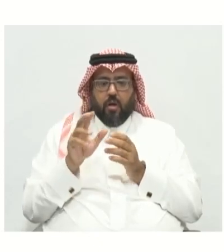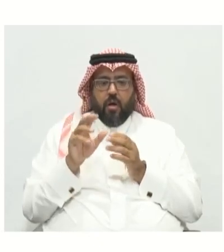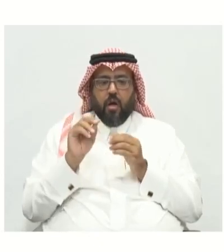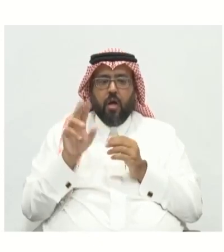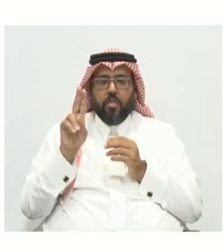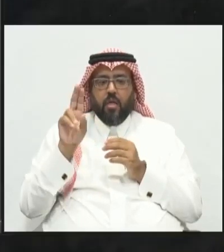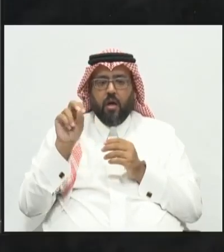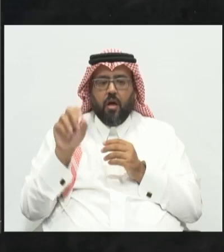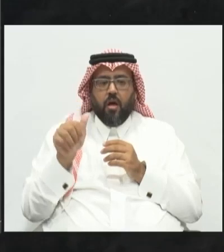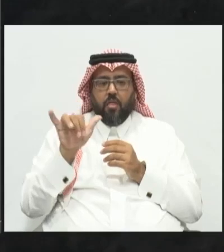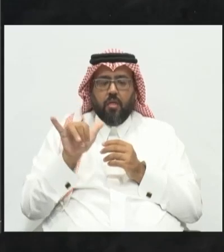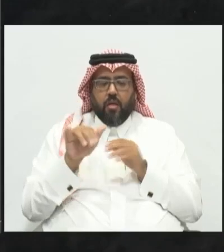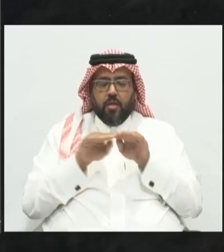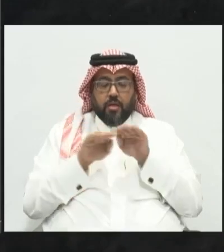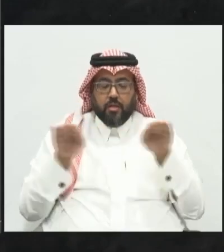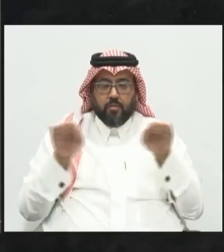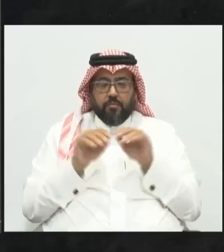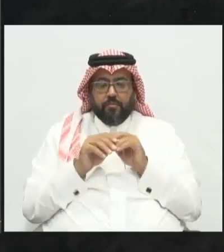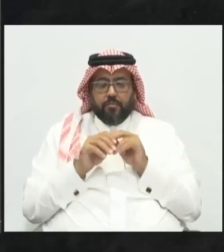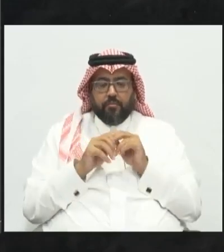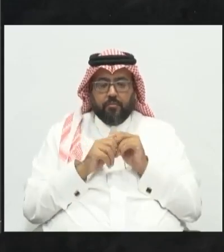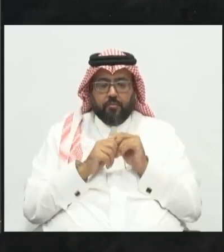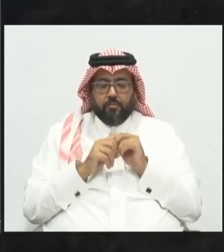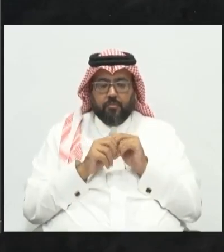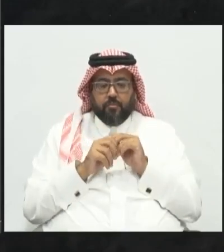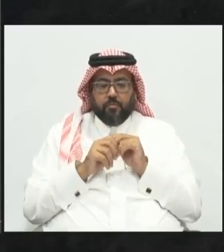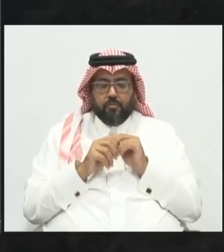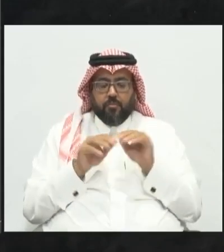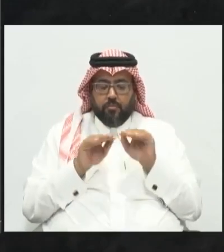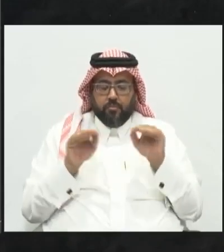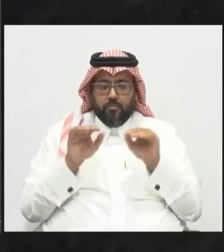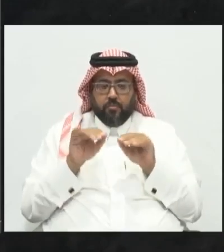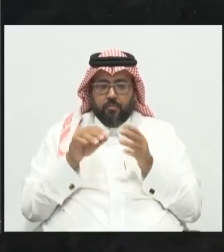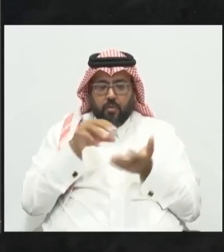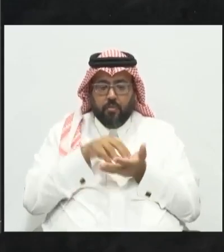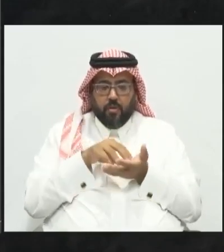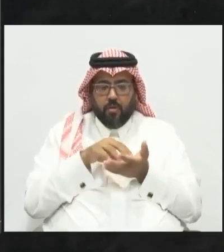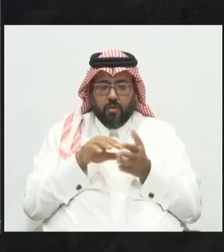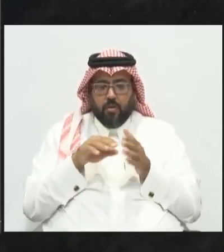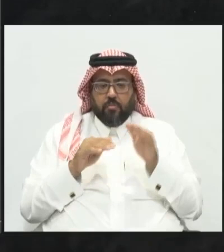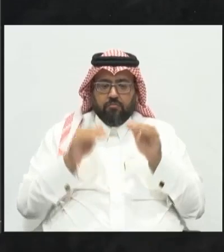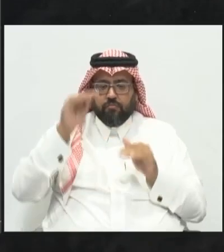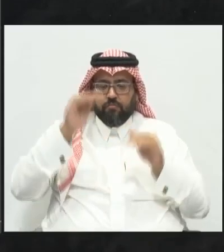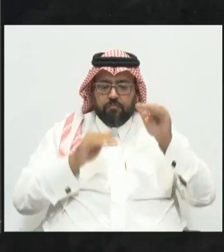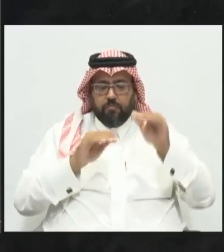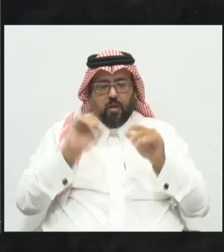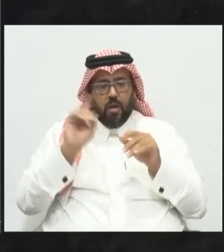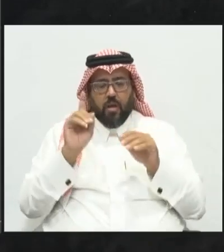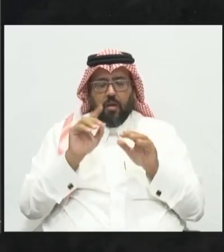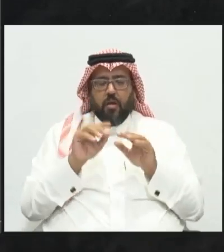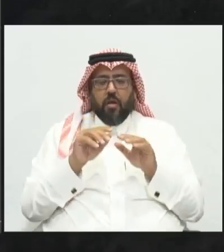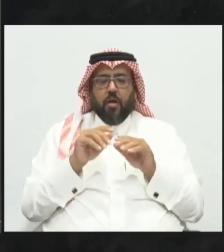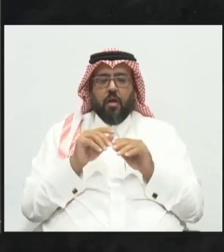مكفول بالتساوي سواء كان للمواطنين او المقيمين في المملكه دون تمييز على اساس